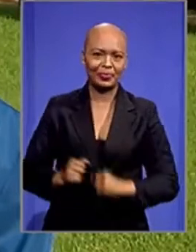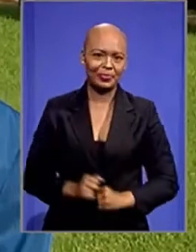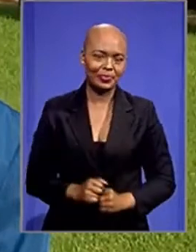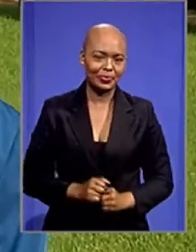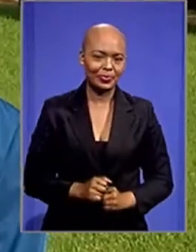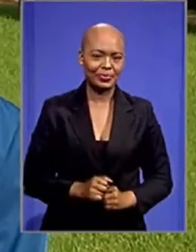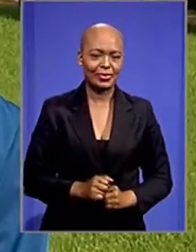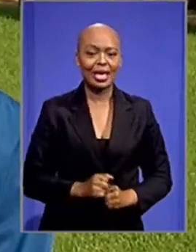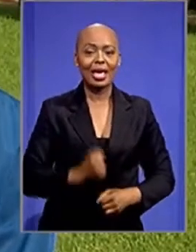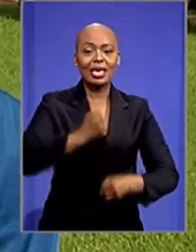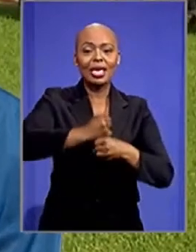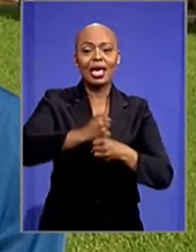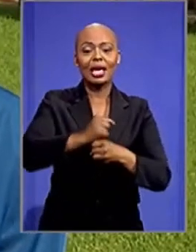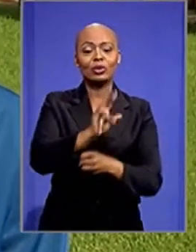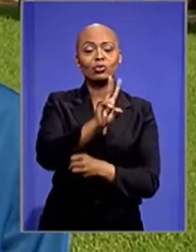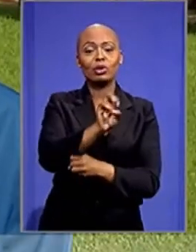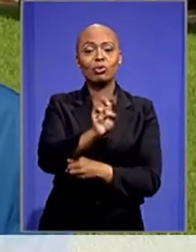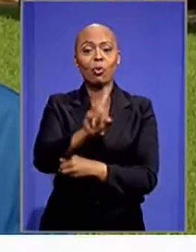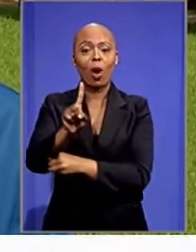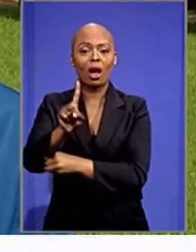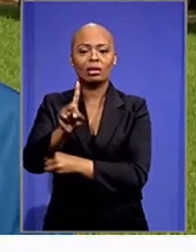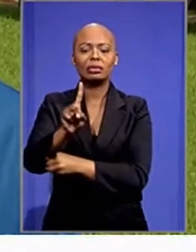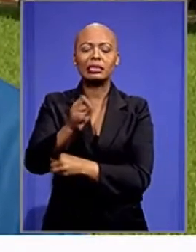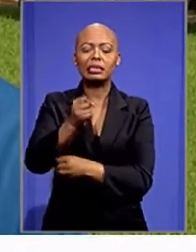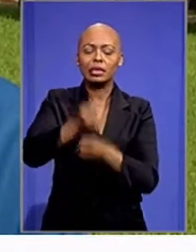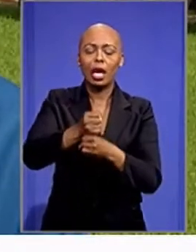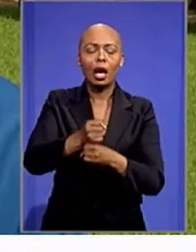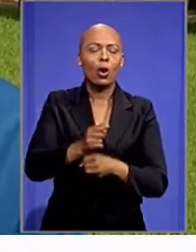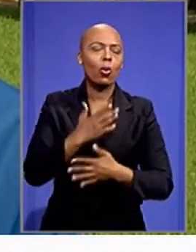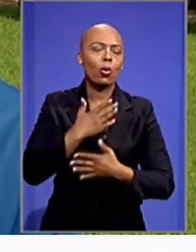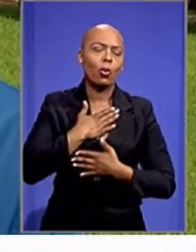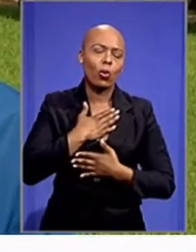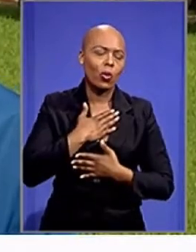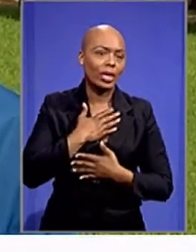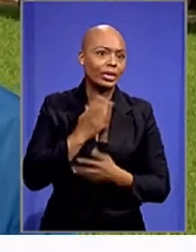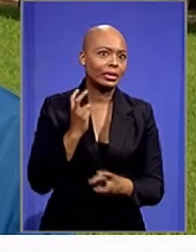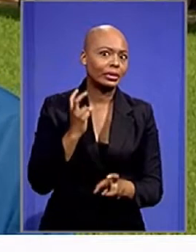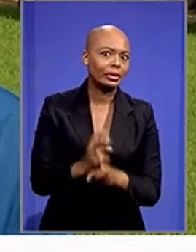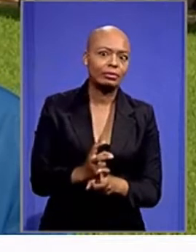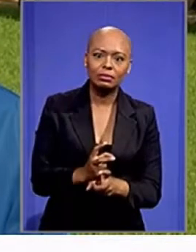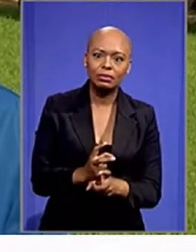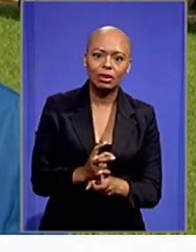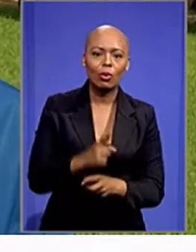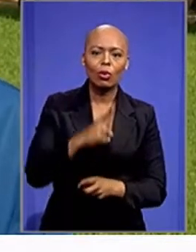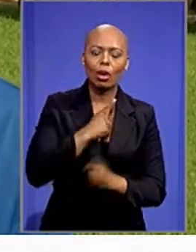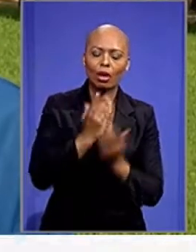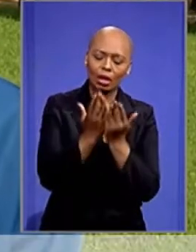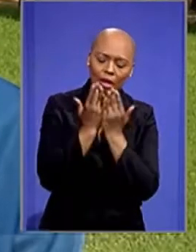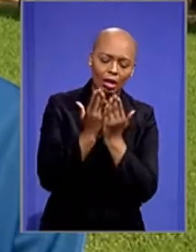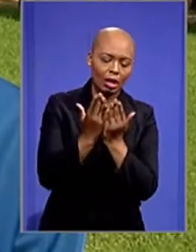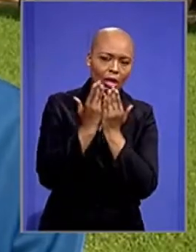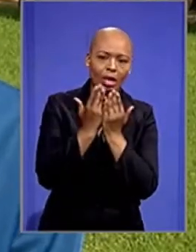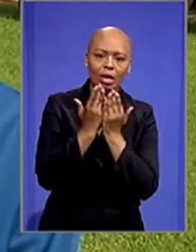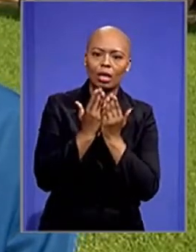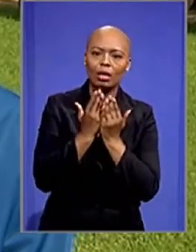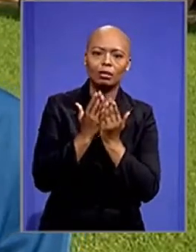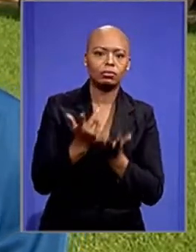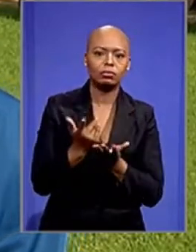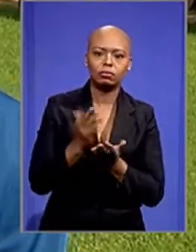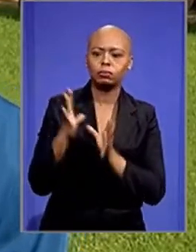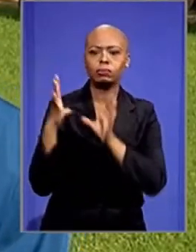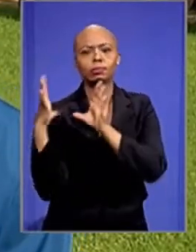ngwaga wa 2021 o be le ngwaga o boima kudu ka gore gale rena le mmereko o montši ebile gale re